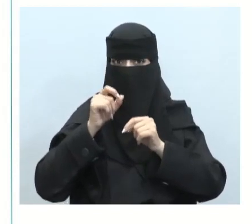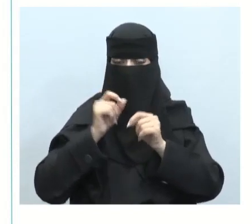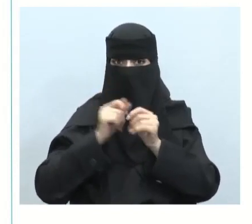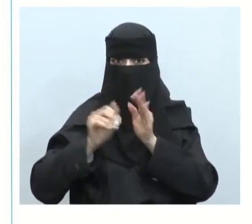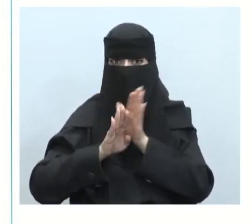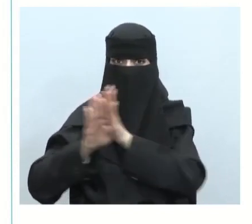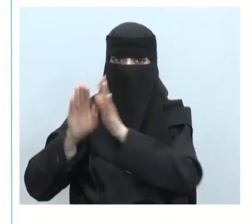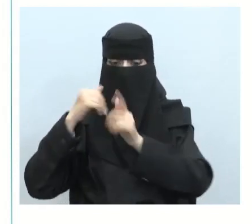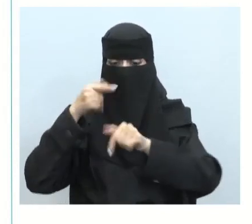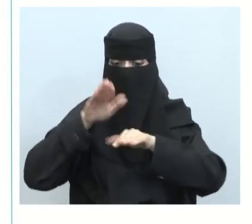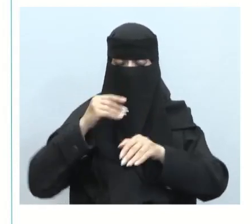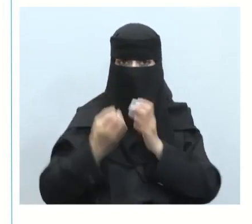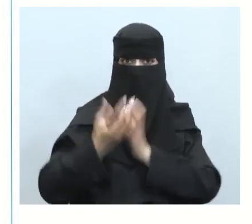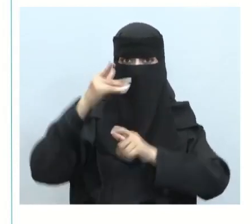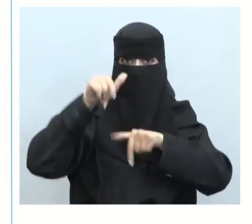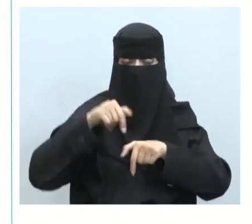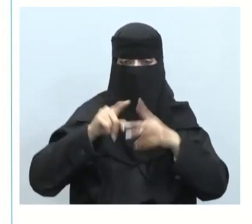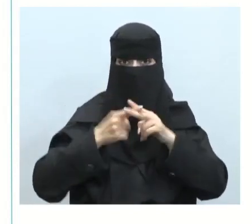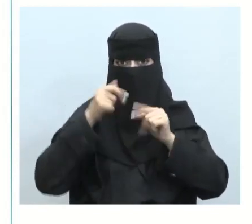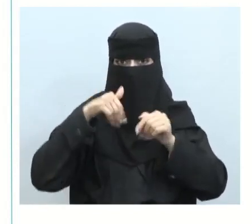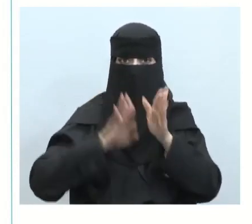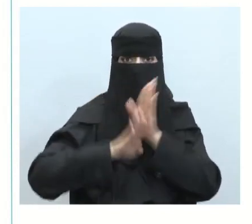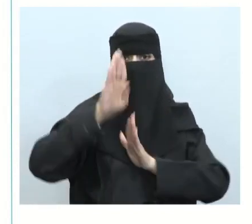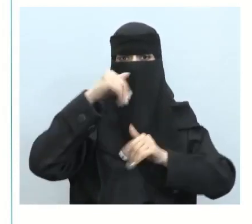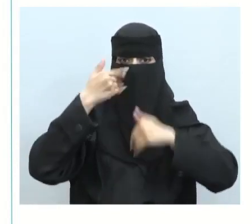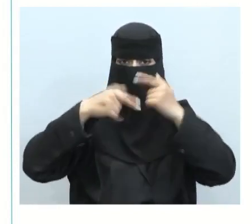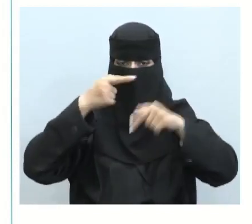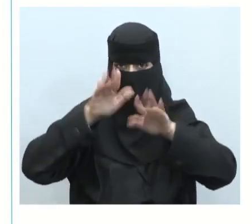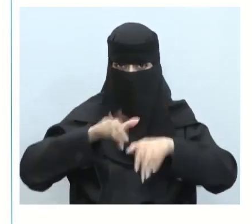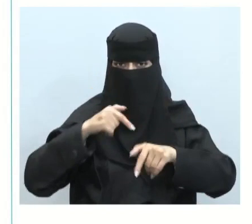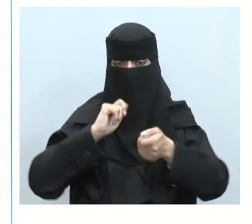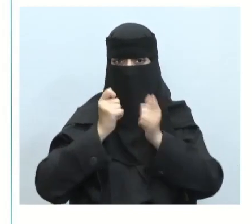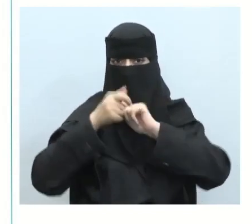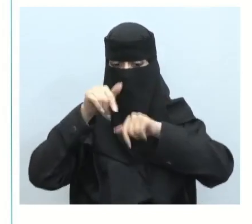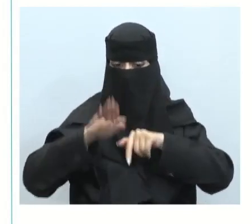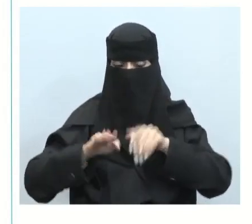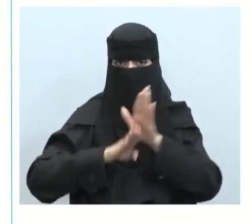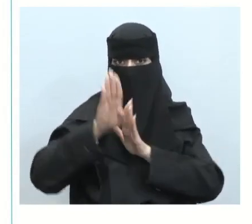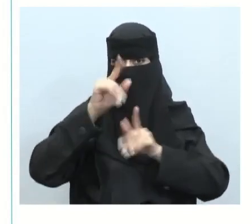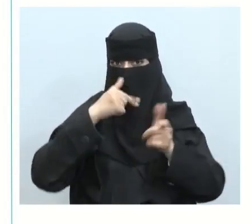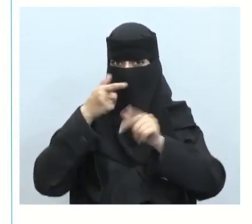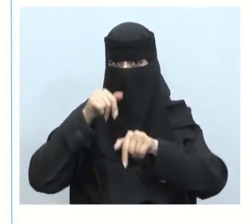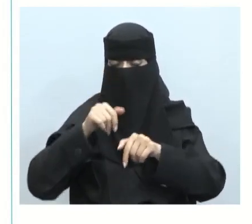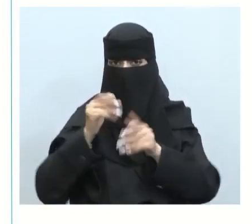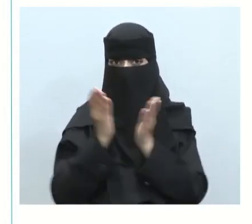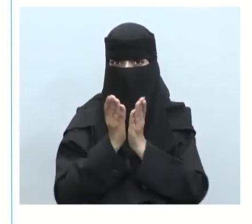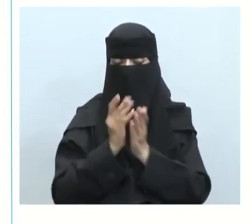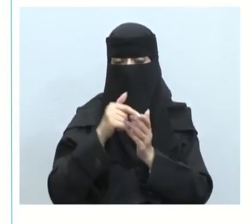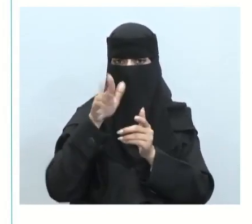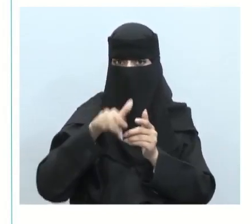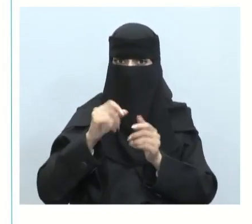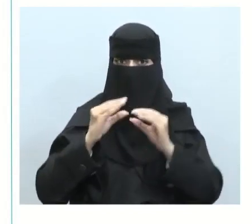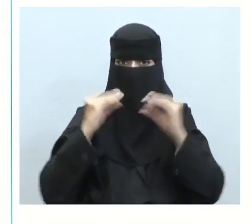اذا منذ انطلاق الثوره الصناعيه وما زال تطوير والدراسات حول الاداره حول تطوير دراسه المدارس